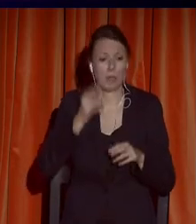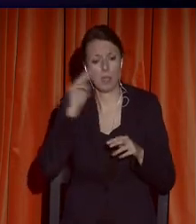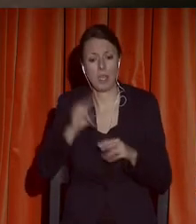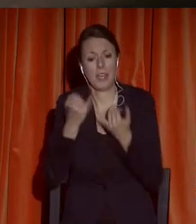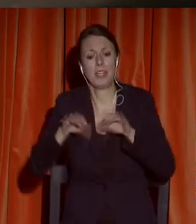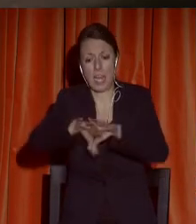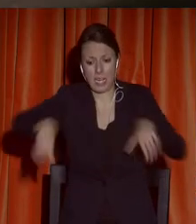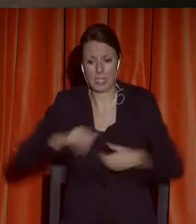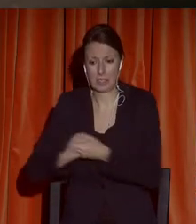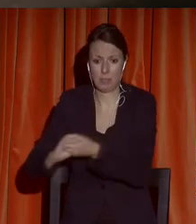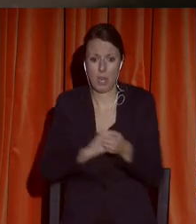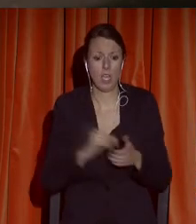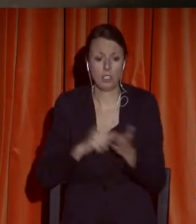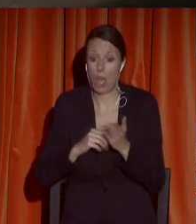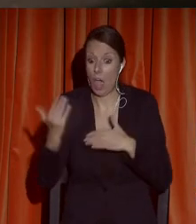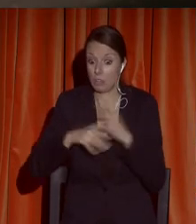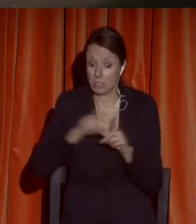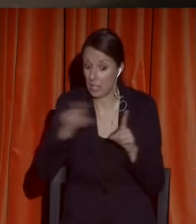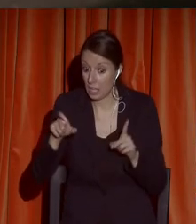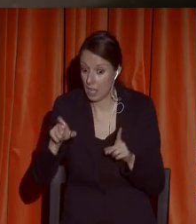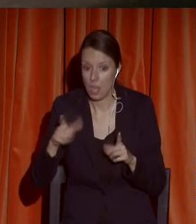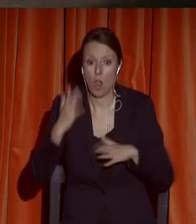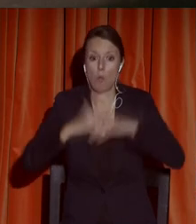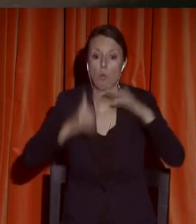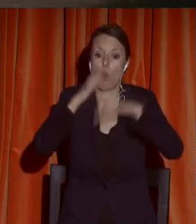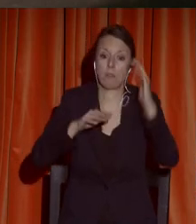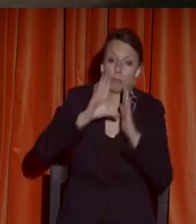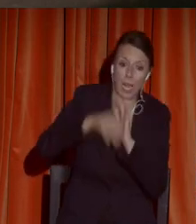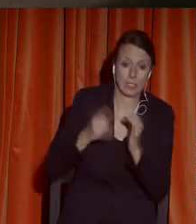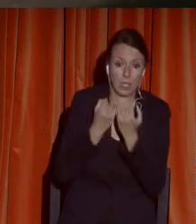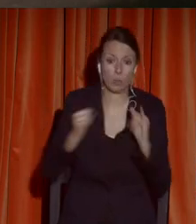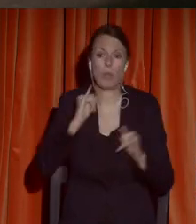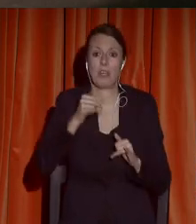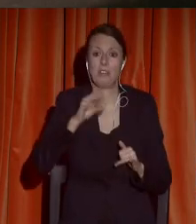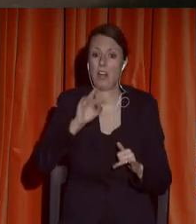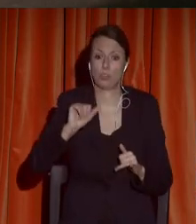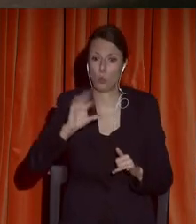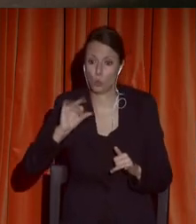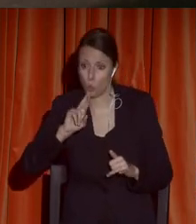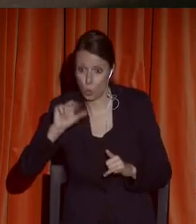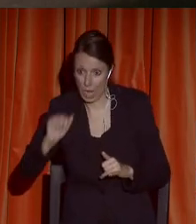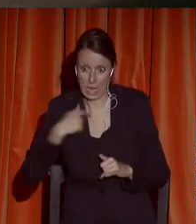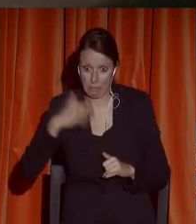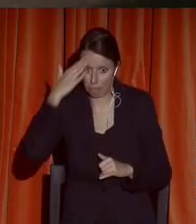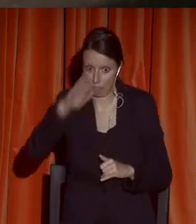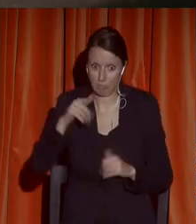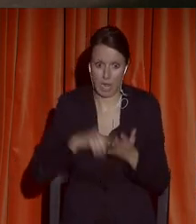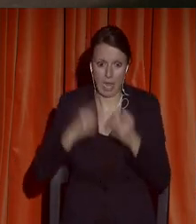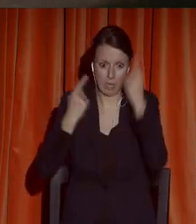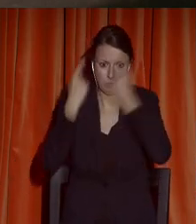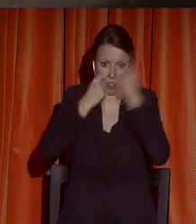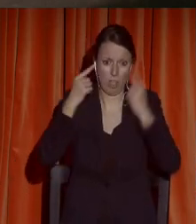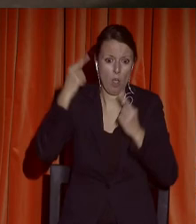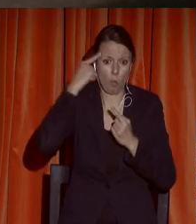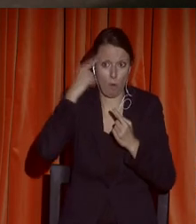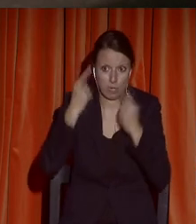ostatnie zdanie. Ja się na infrastrukturze nie znam, ale taką myśl sobie w głowie teraz wymyśliłam i chciałam się